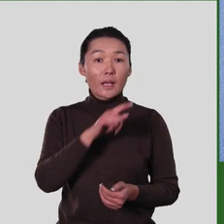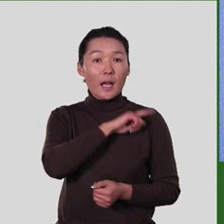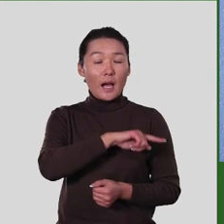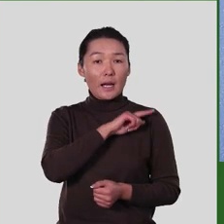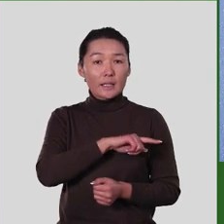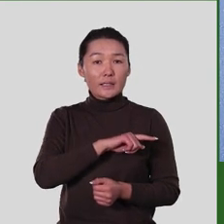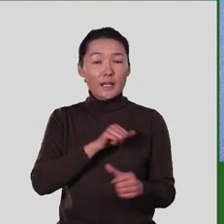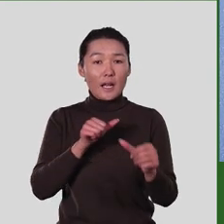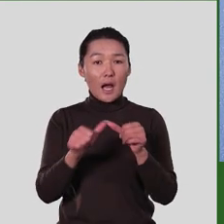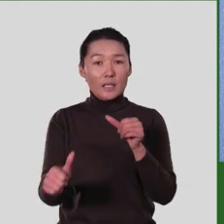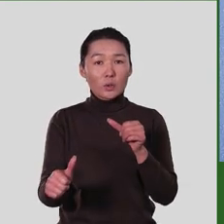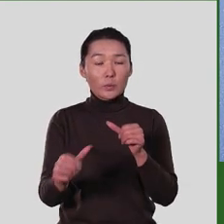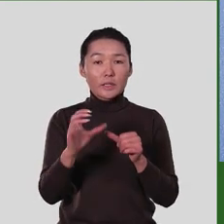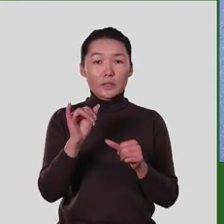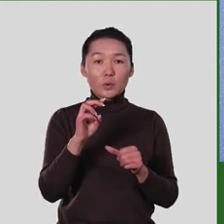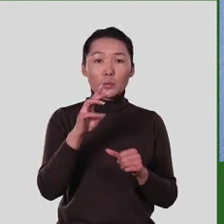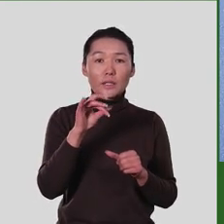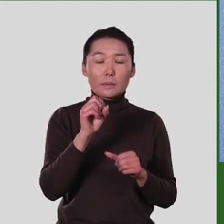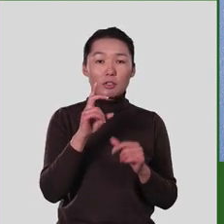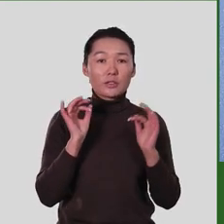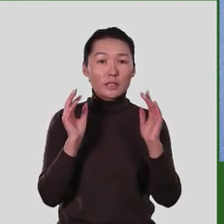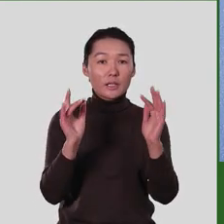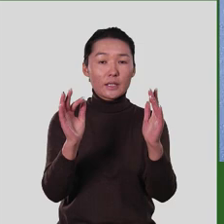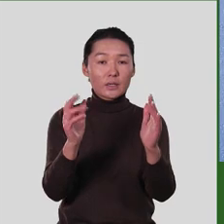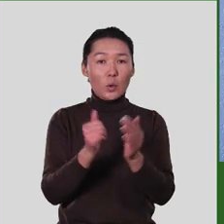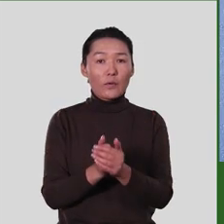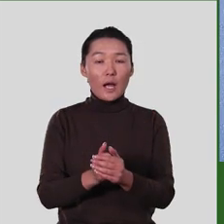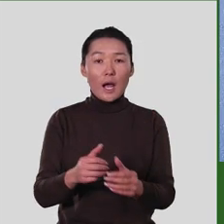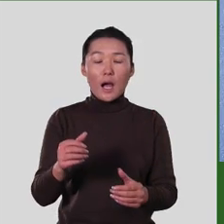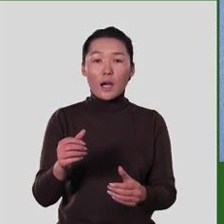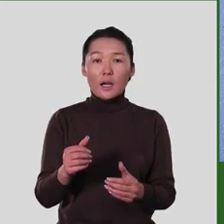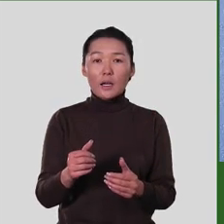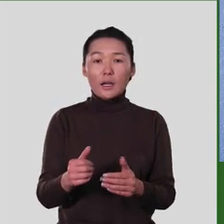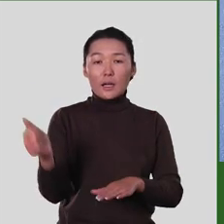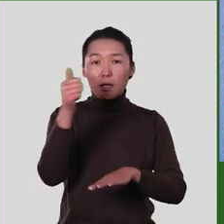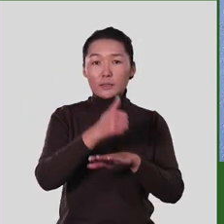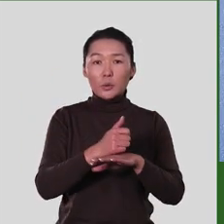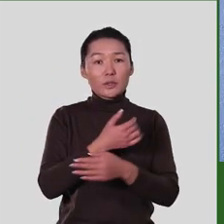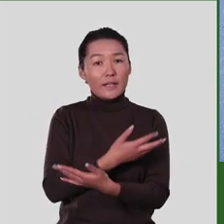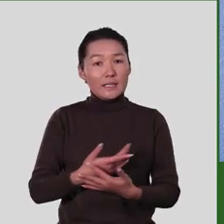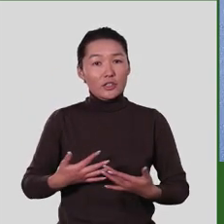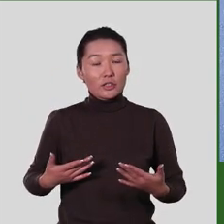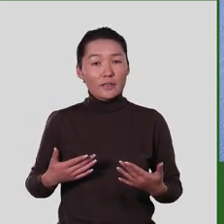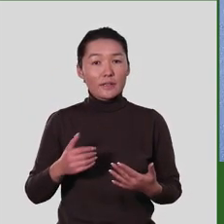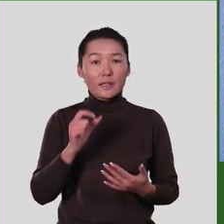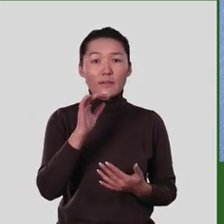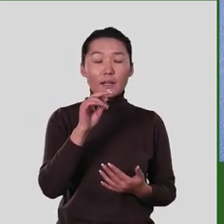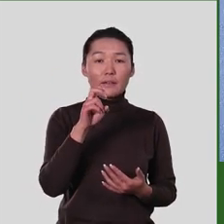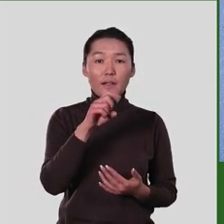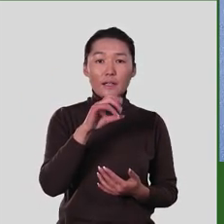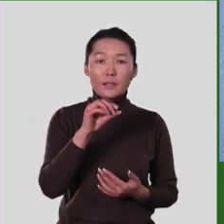Характерная особенность субтропических лесов – господство различных видов эвкалиптов, перевитых